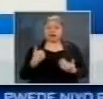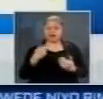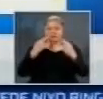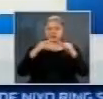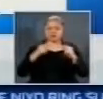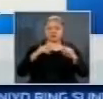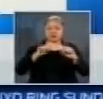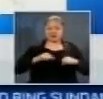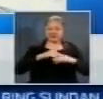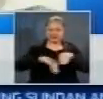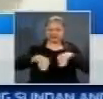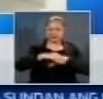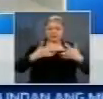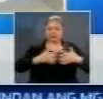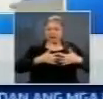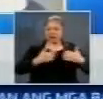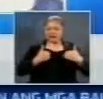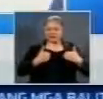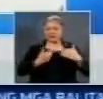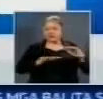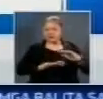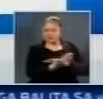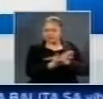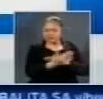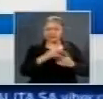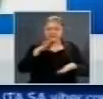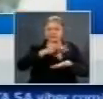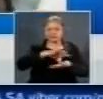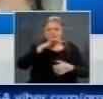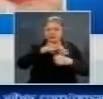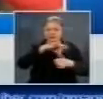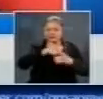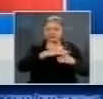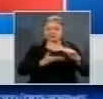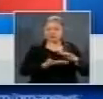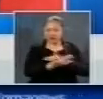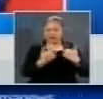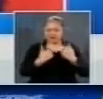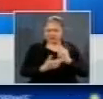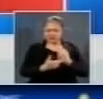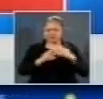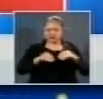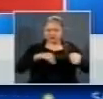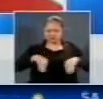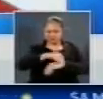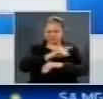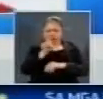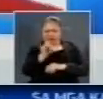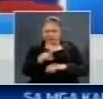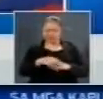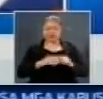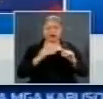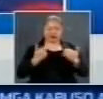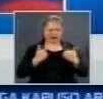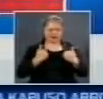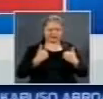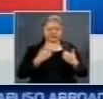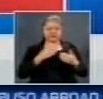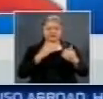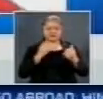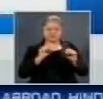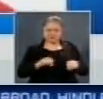balak silang palitan yan? May mga reservang BCM daw dapat eh. Ano usapan dyan tungkol sa reserva? Yes. Oo, meron dapat